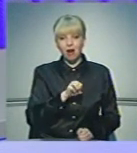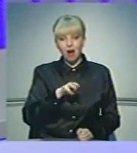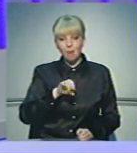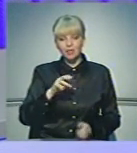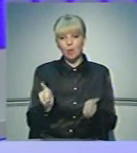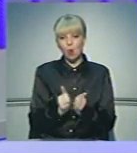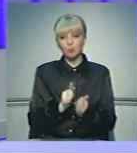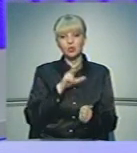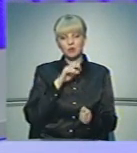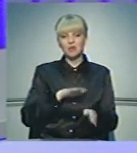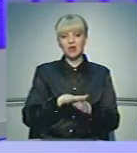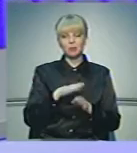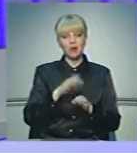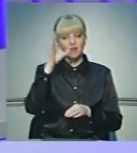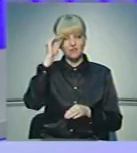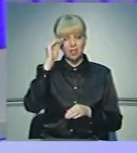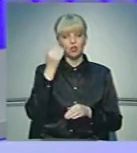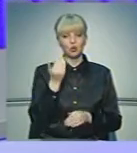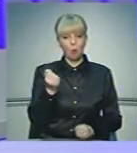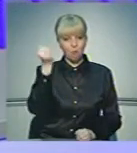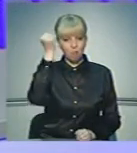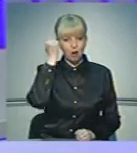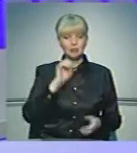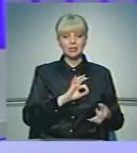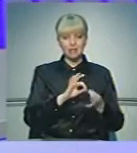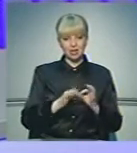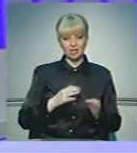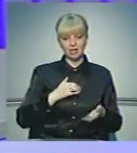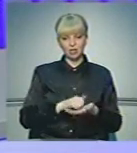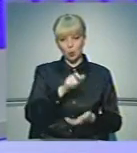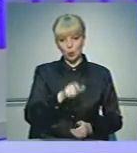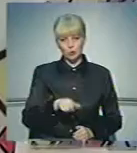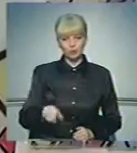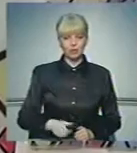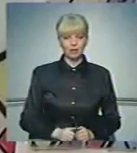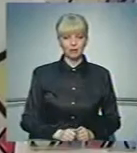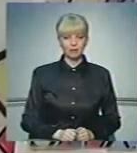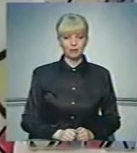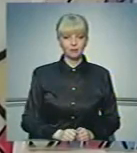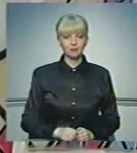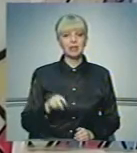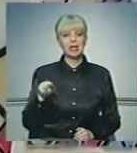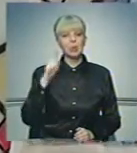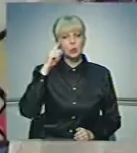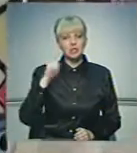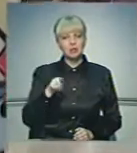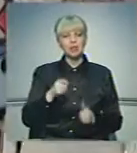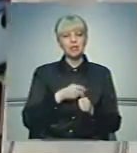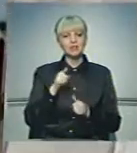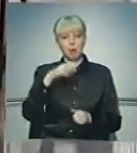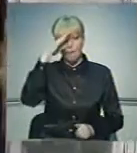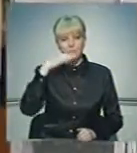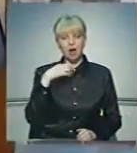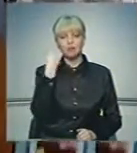поблизу Чернівців відбувся вечір його пам'яті. Детальніше – наші кореспонденти. Літературознавці називають його